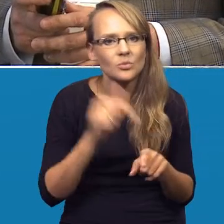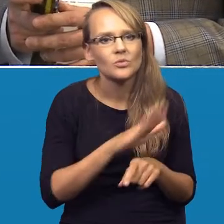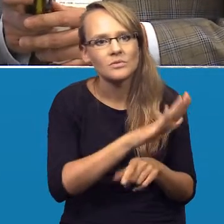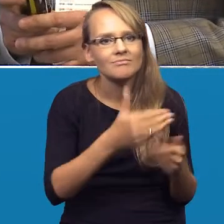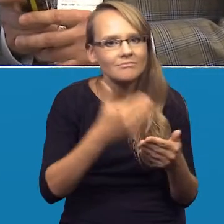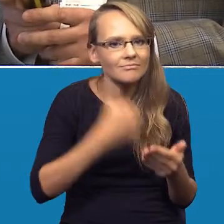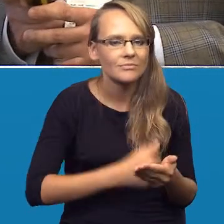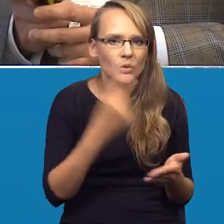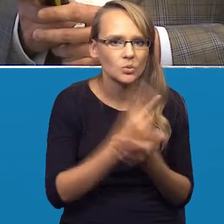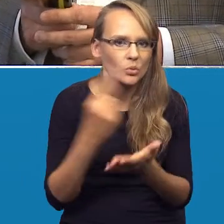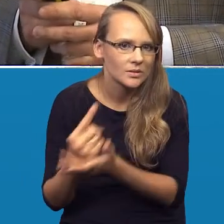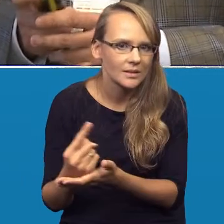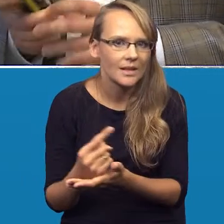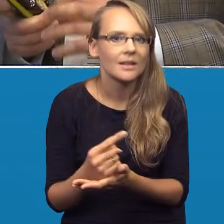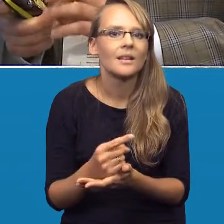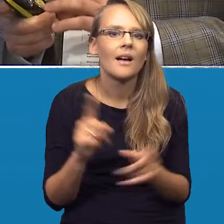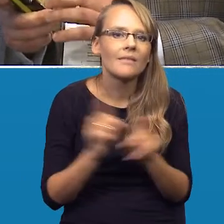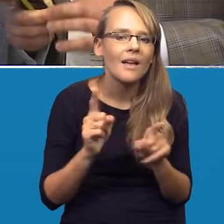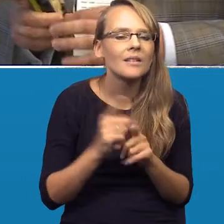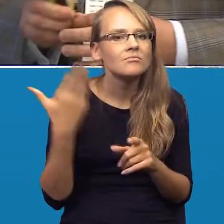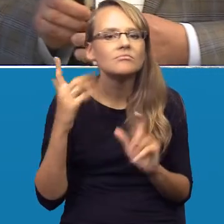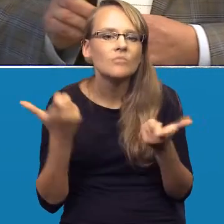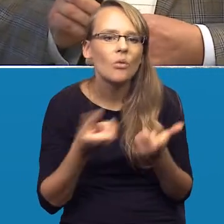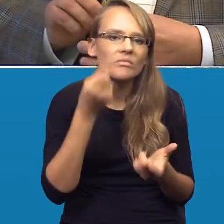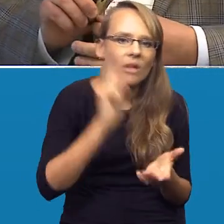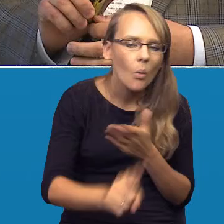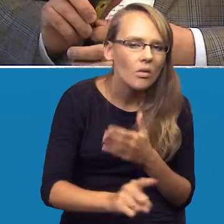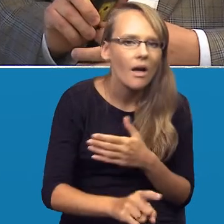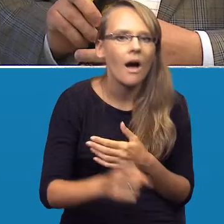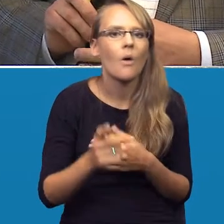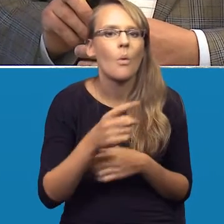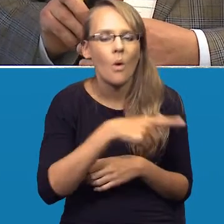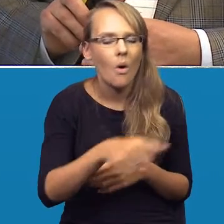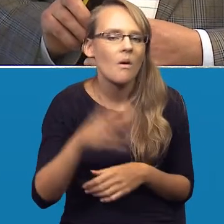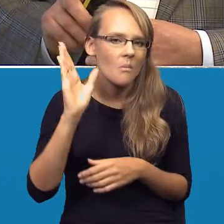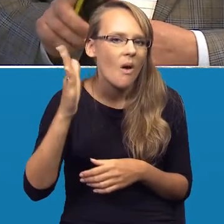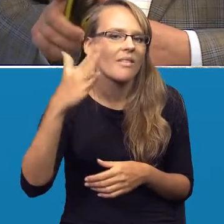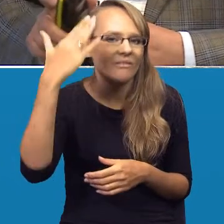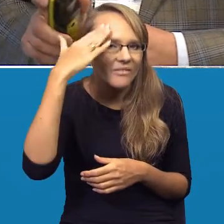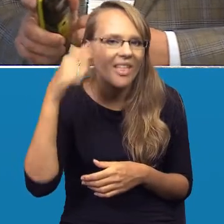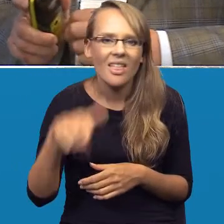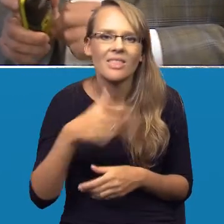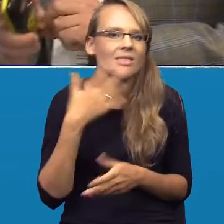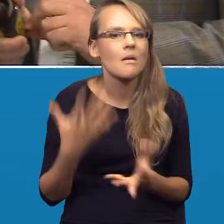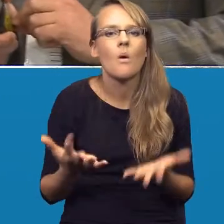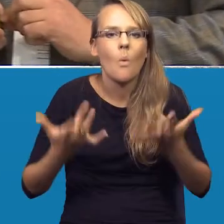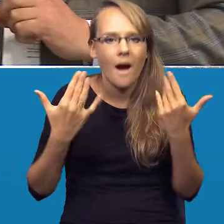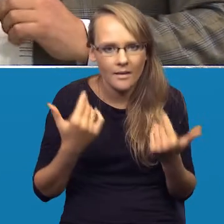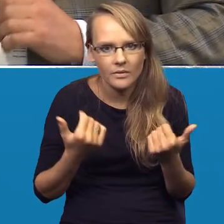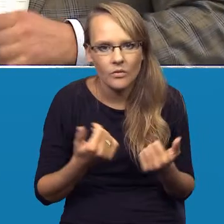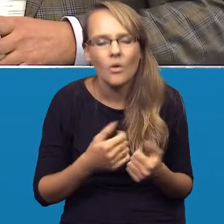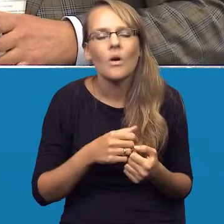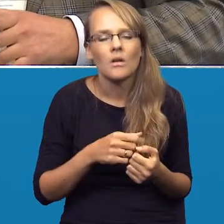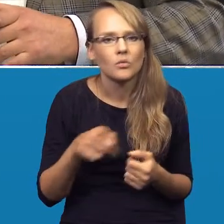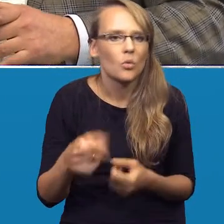wcześniejsze sukcesy, żeby wiedzieli i też porażki przede wszystkim, żeby wiedzieli, że nie jest to łatwa rzecz, trudna,